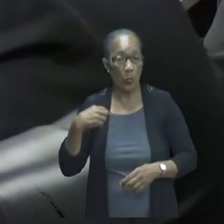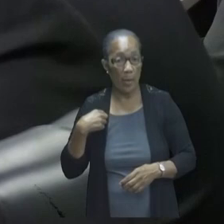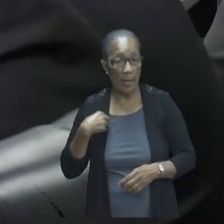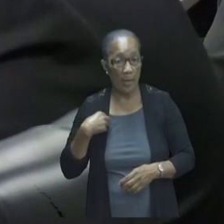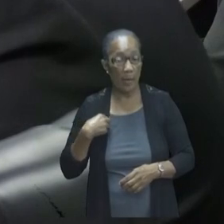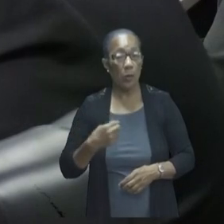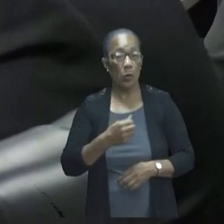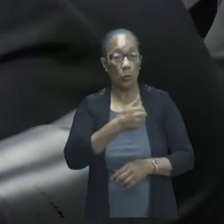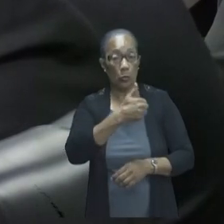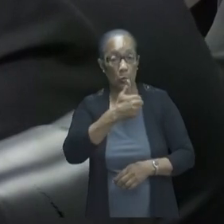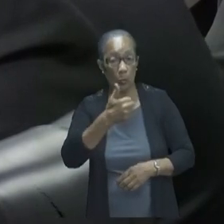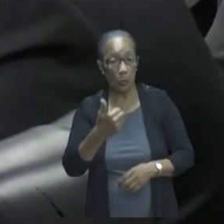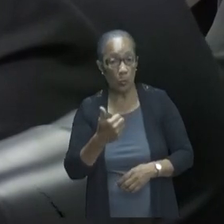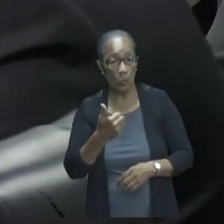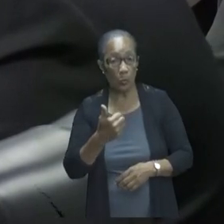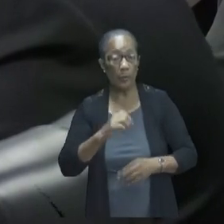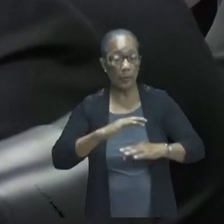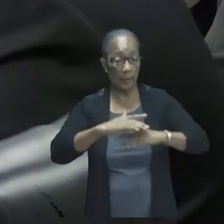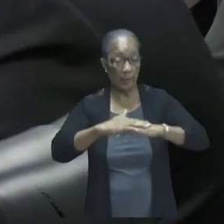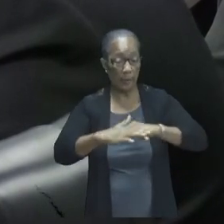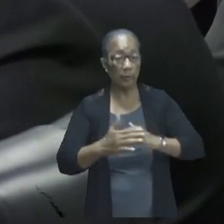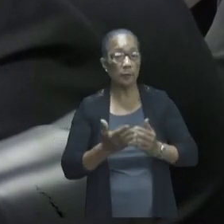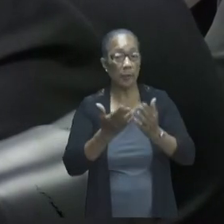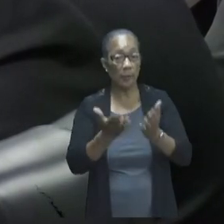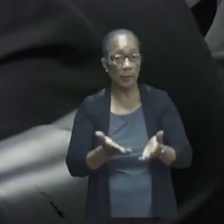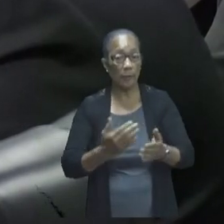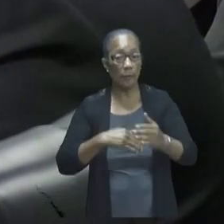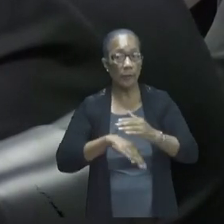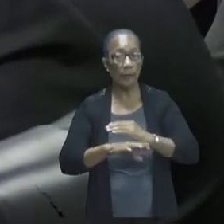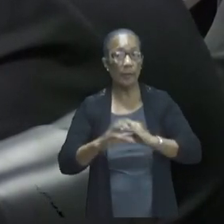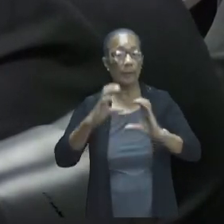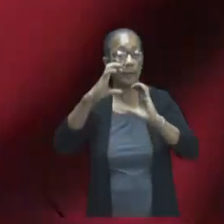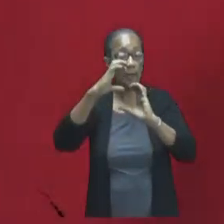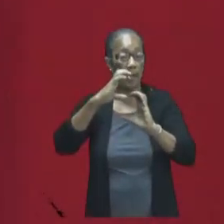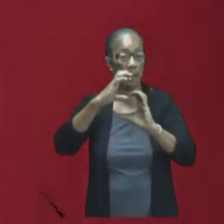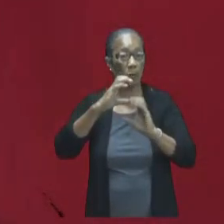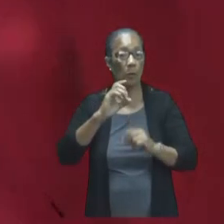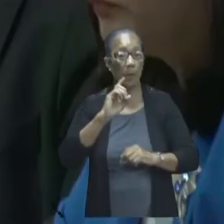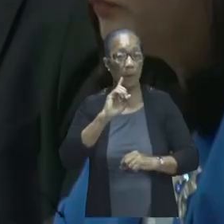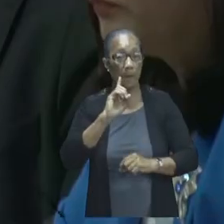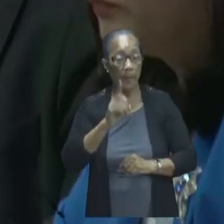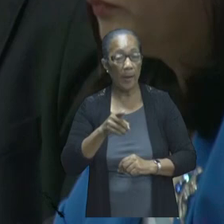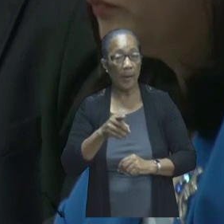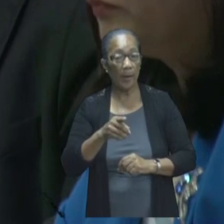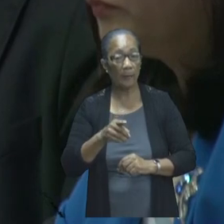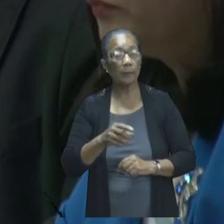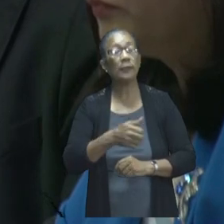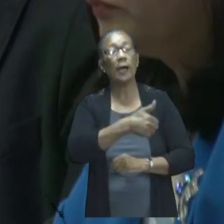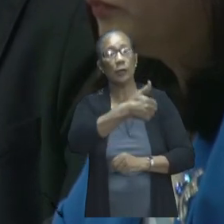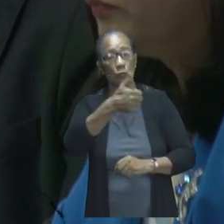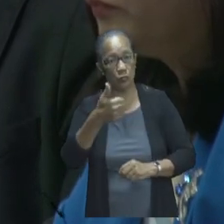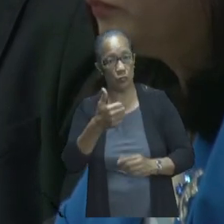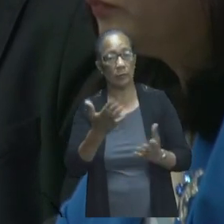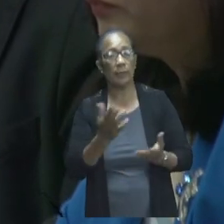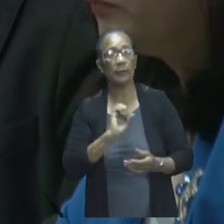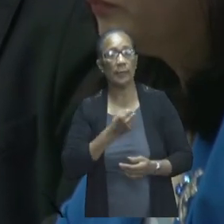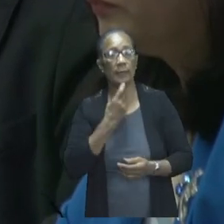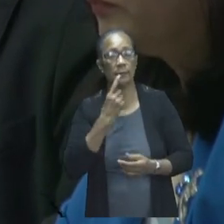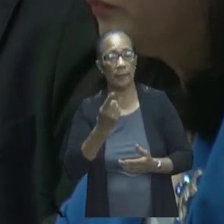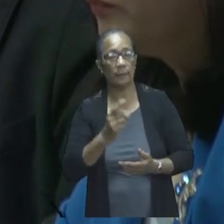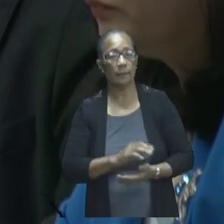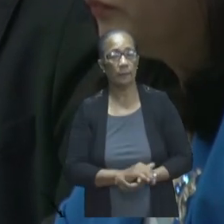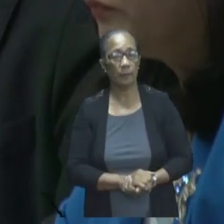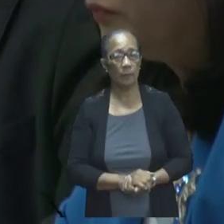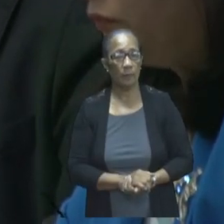inspelen op de eagles hulk er gelden binnen caricom maar in de propeller vrij vlot kan ik kan ik wel meegeven